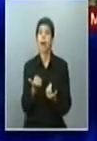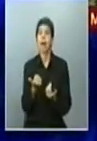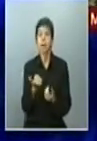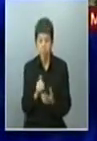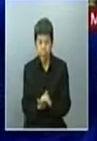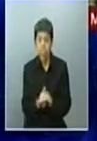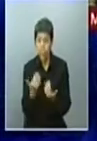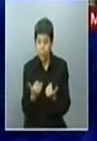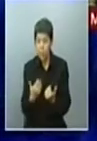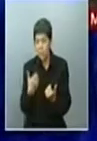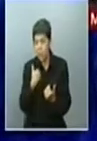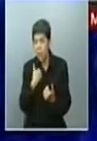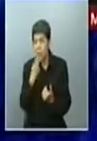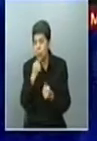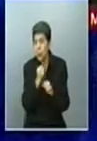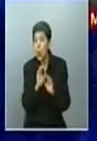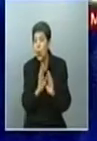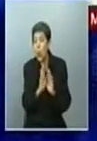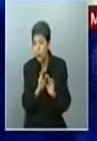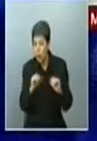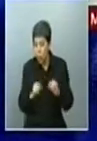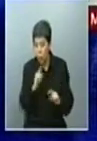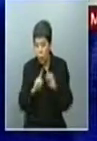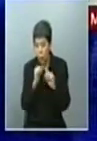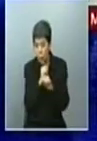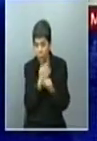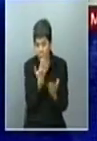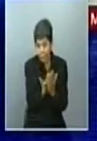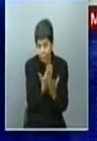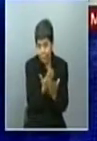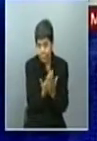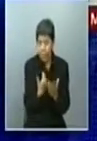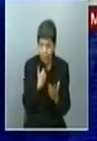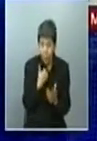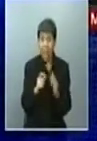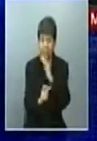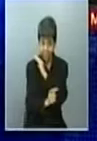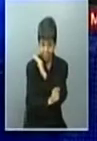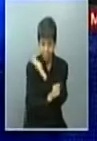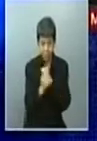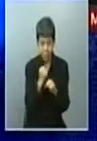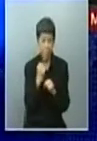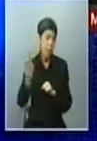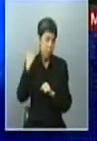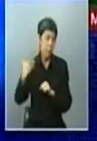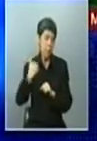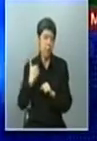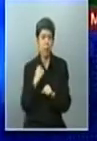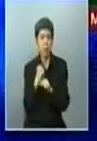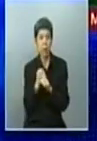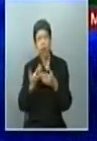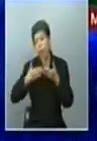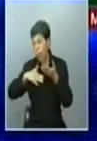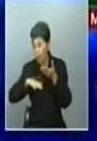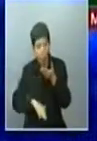ครับทั้งนี้เนี่ยก็จะเป็นการชะลอการตกลงของราคา property ที่สิงคโปร์นะครับซึ่งช่วงที่ผ่านมาเนี่ยมีการตกต่ำลงมาอย่